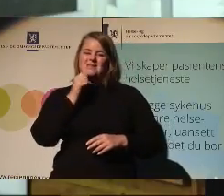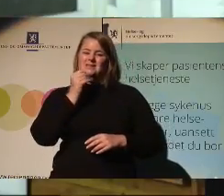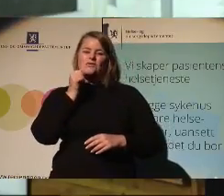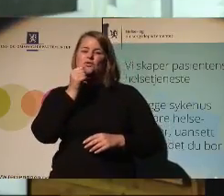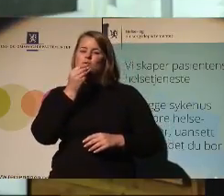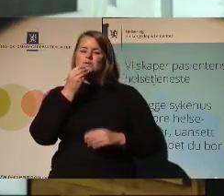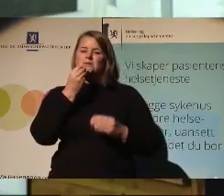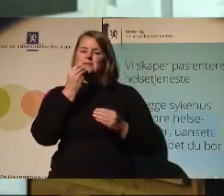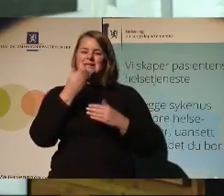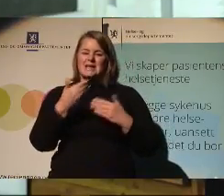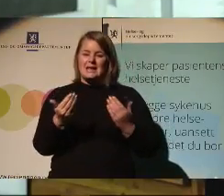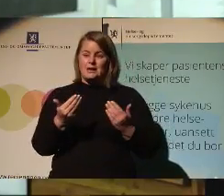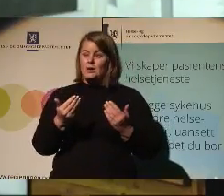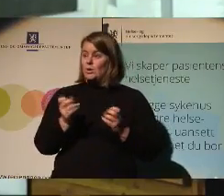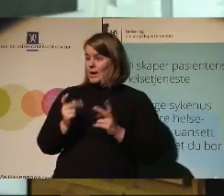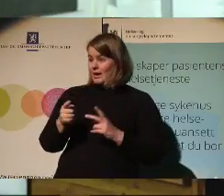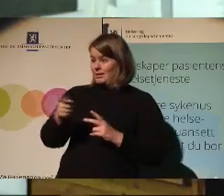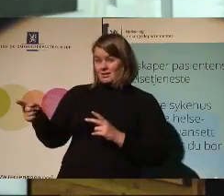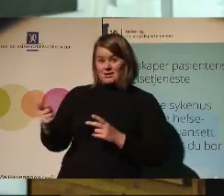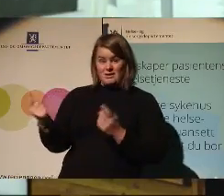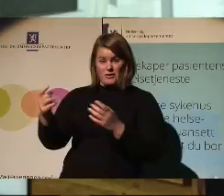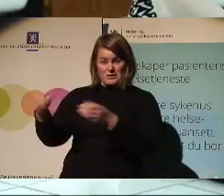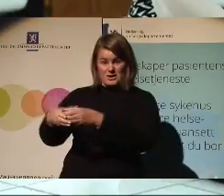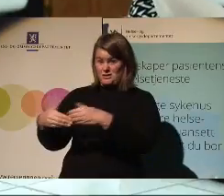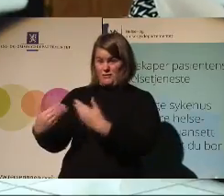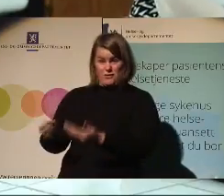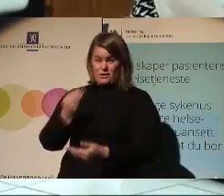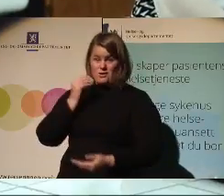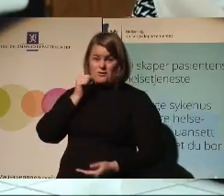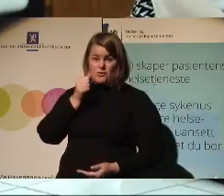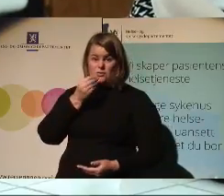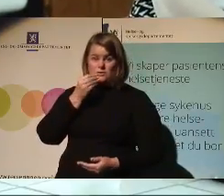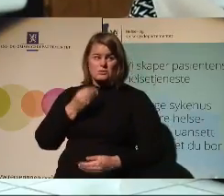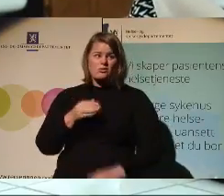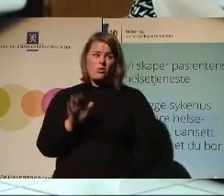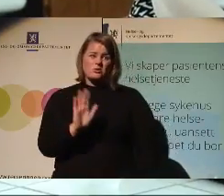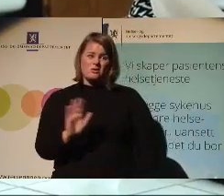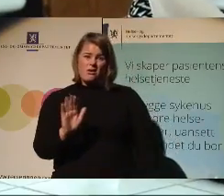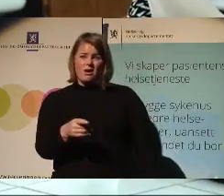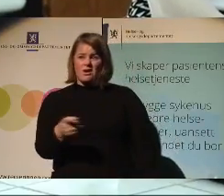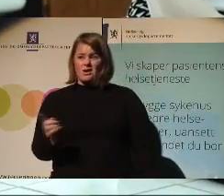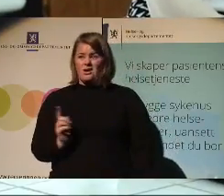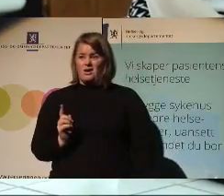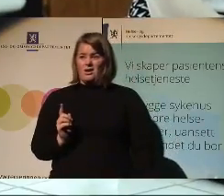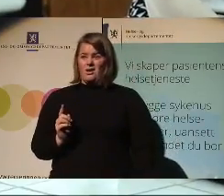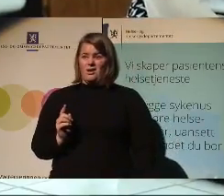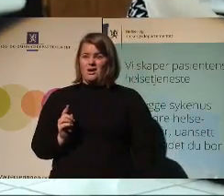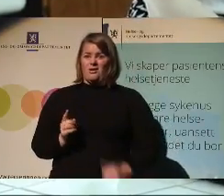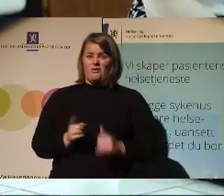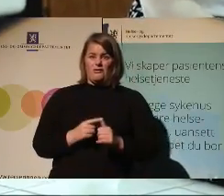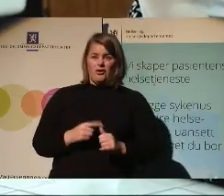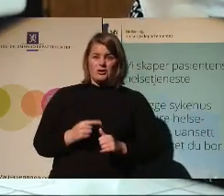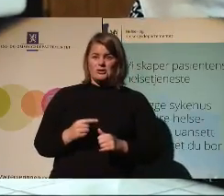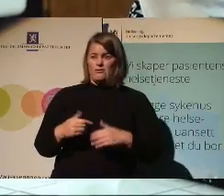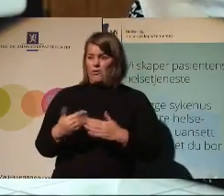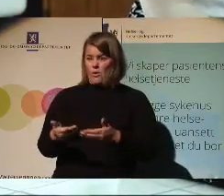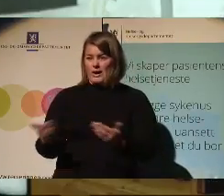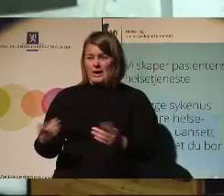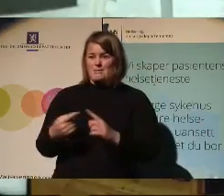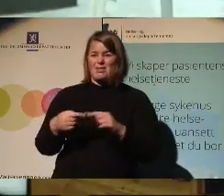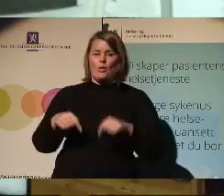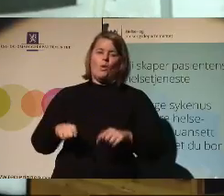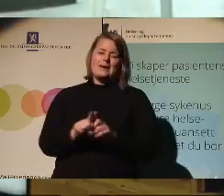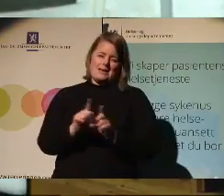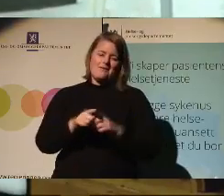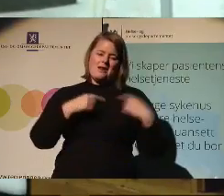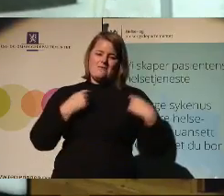skal jo heller ikke dine førsteklassinger få noe frokost? Nei, jeg synes det er litt synd på dem, liksom. Først så gir jeg ikke frokost, men nå kommer jeg med vaffel og iste.